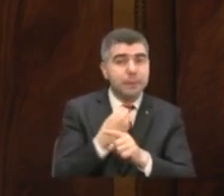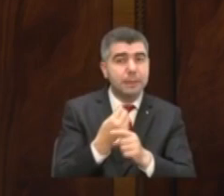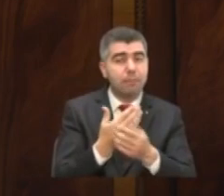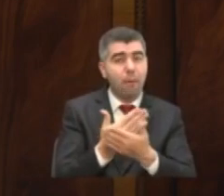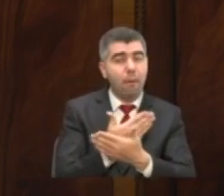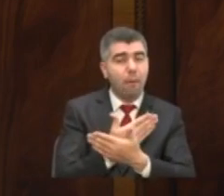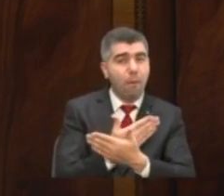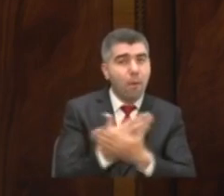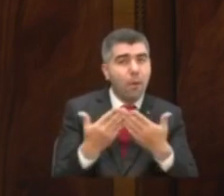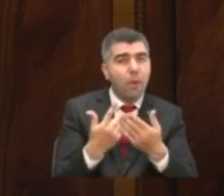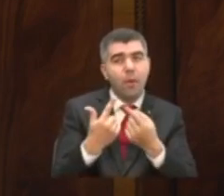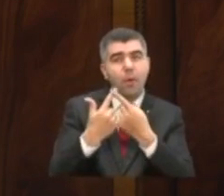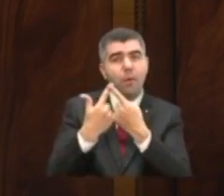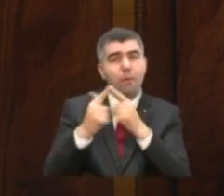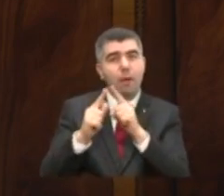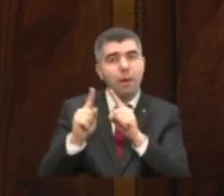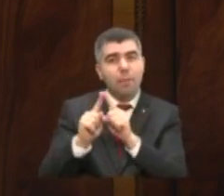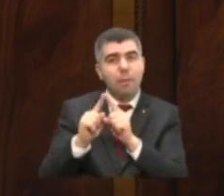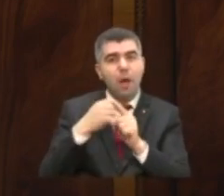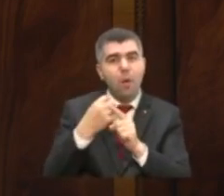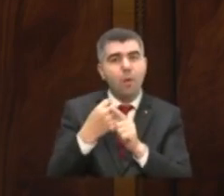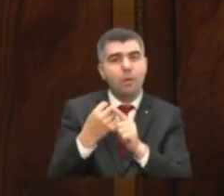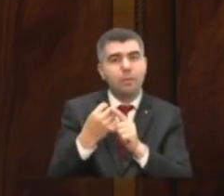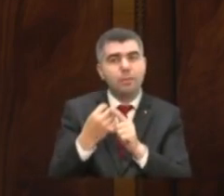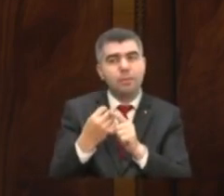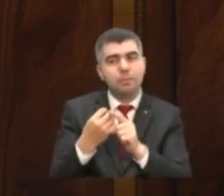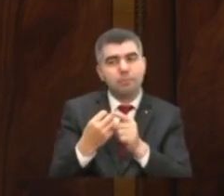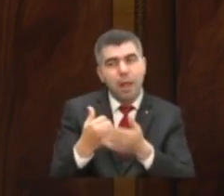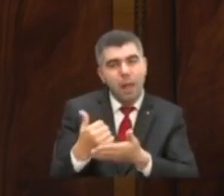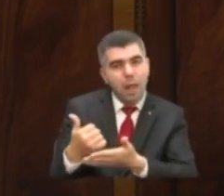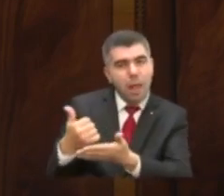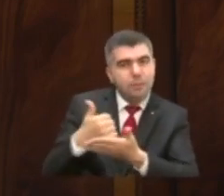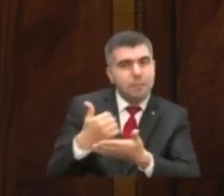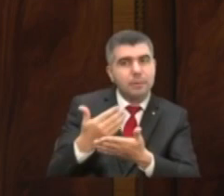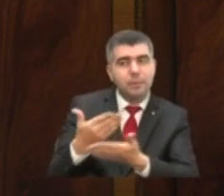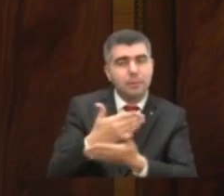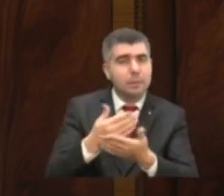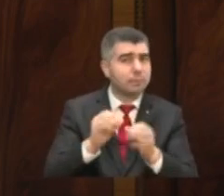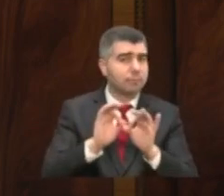إليها كنفقات غير منتجة، في حين كان من الأجدى أن تكون هذه